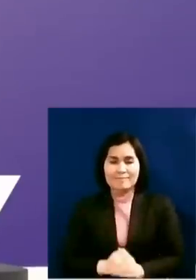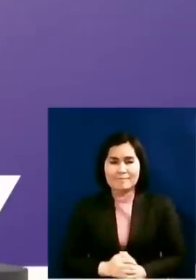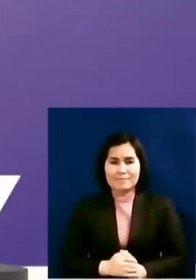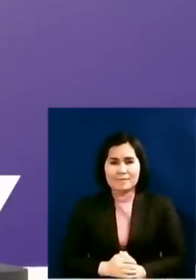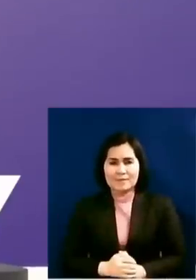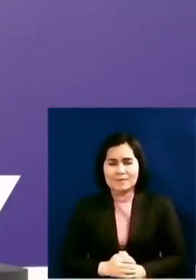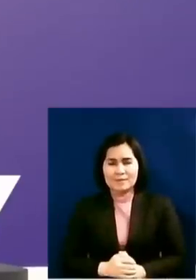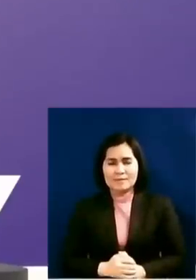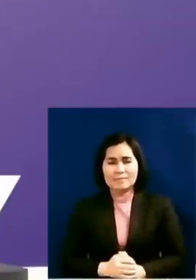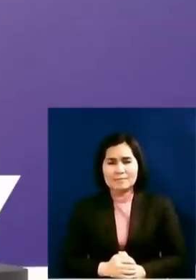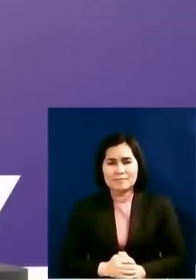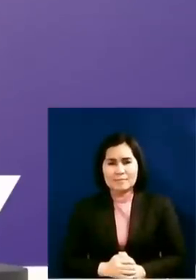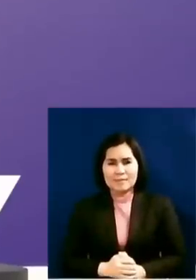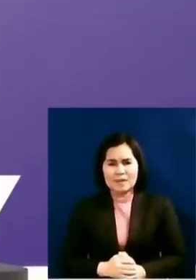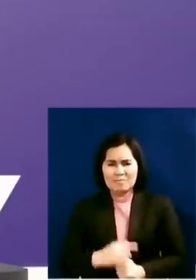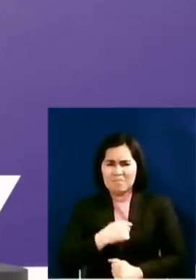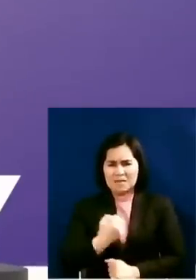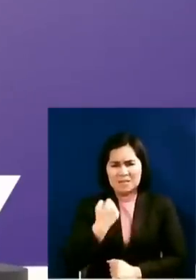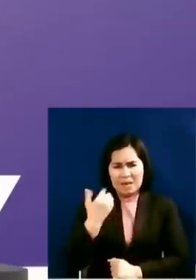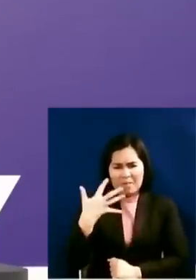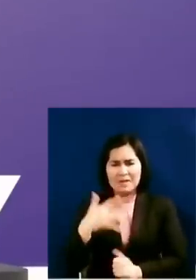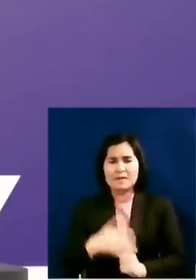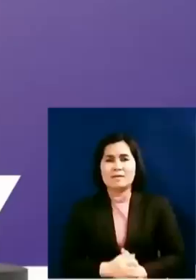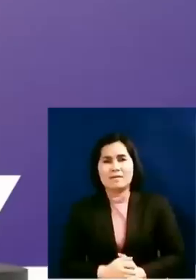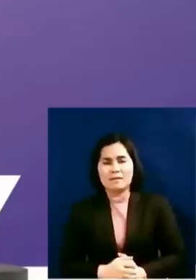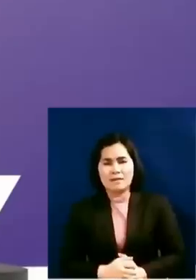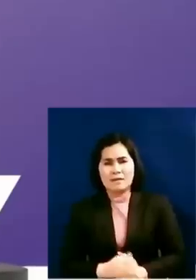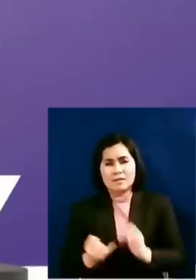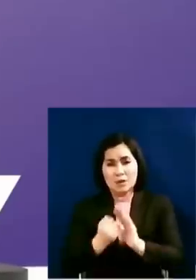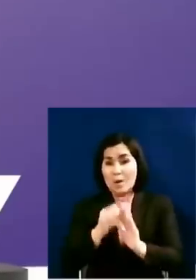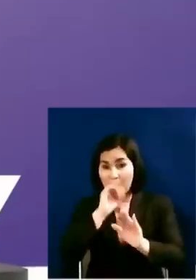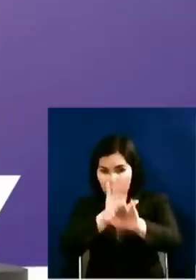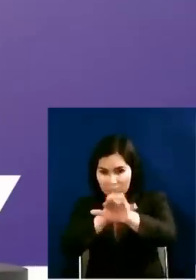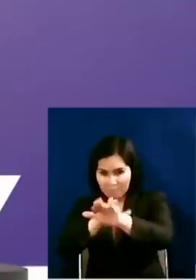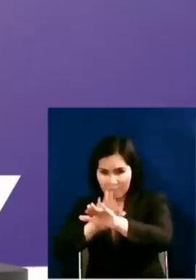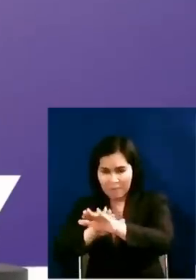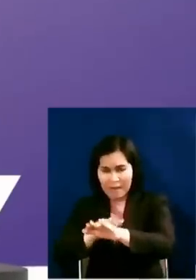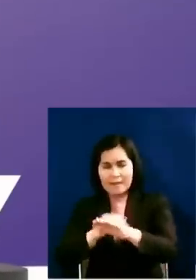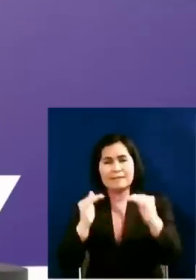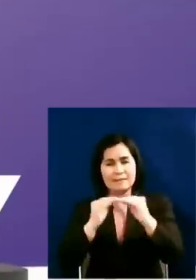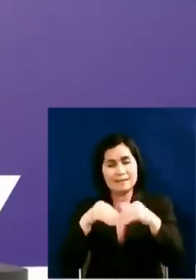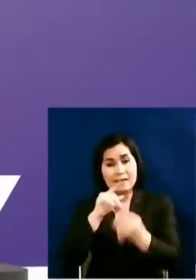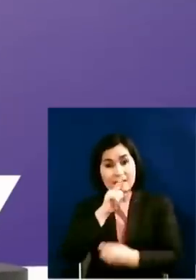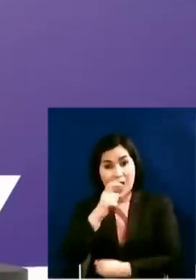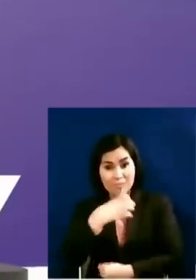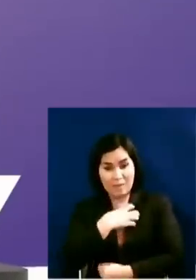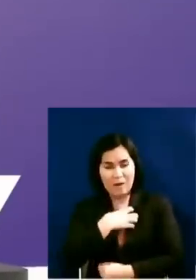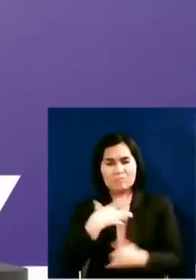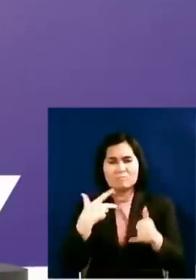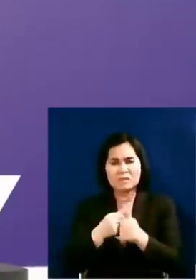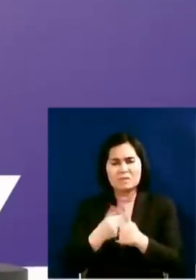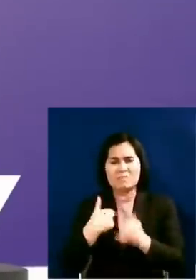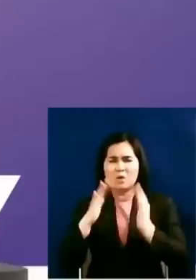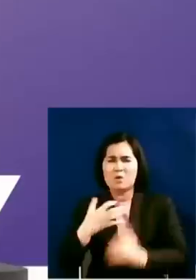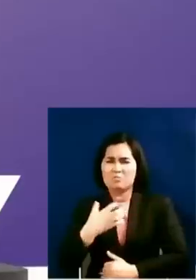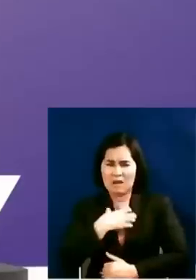าที่ทางการแพทย์และสาธารณสุขบางคนก็ไม่มั่นใจตอนที่ทางจังหวัดได้แจ้งมาว่าได้สอบถามไปว่าใครจะมาฉีดบ้างปรากฏว่ามี